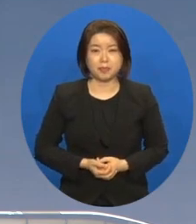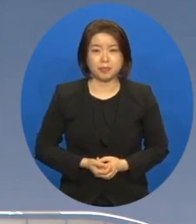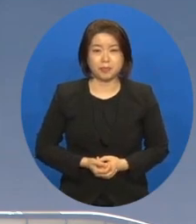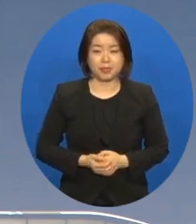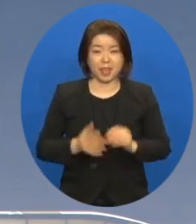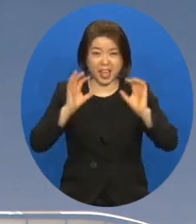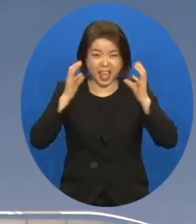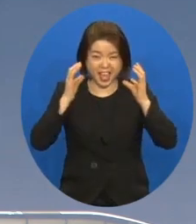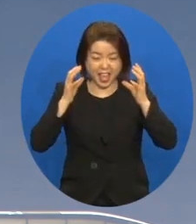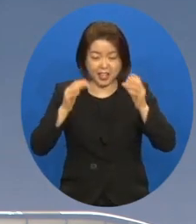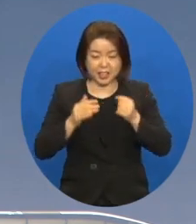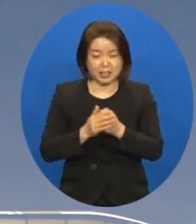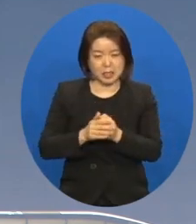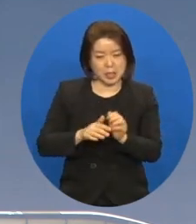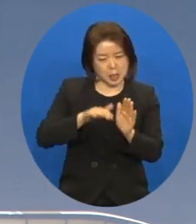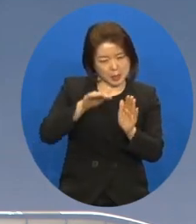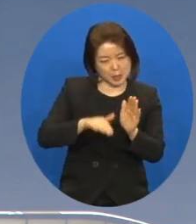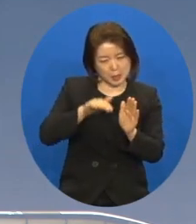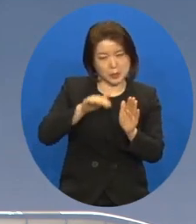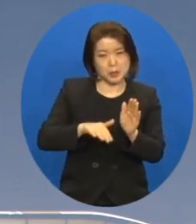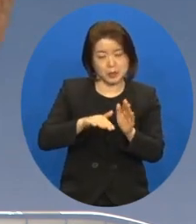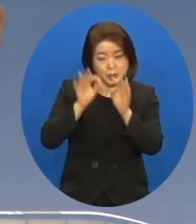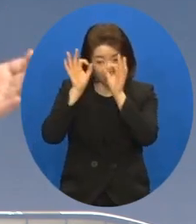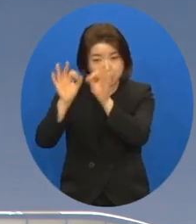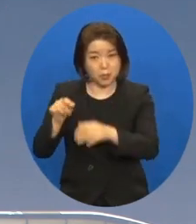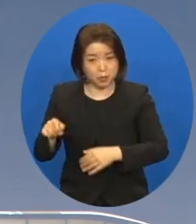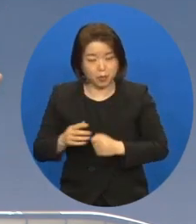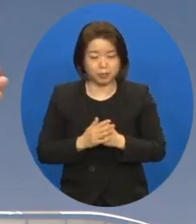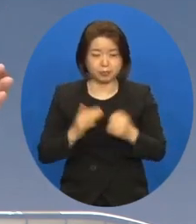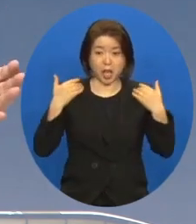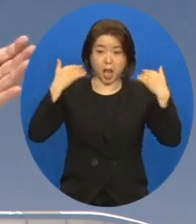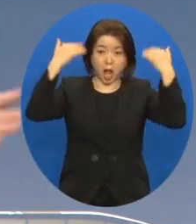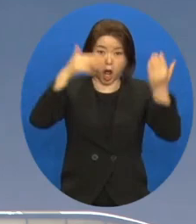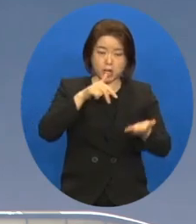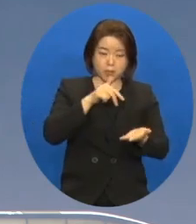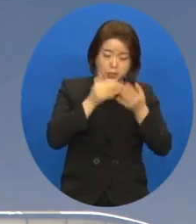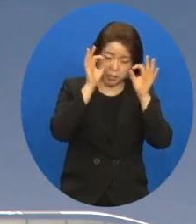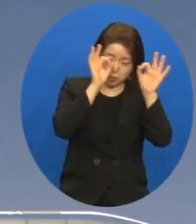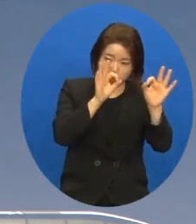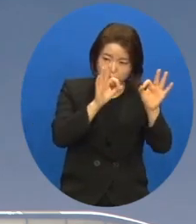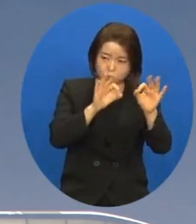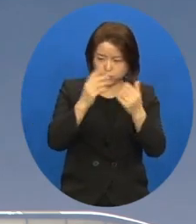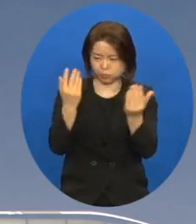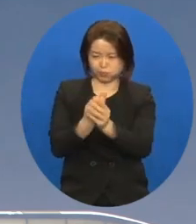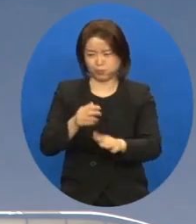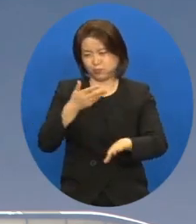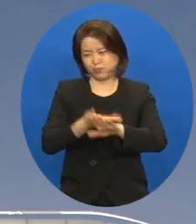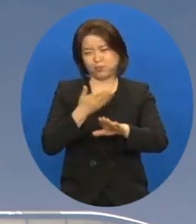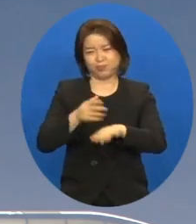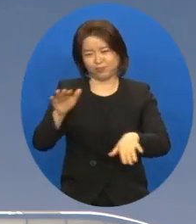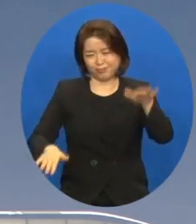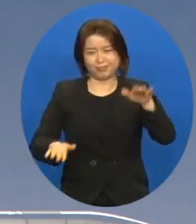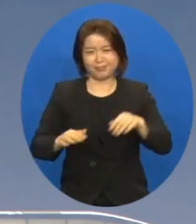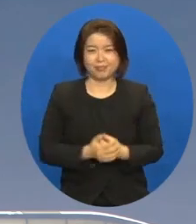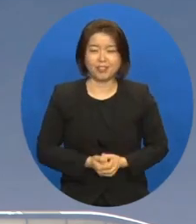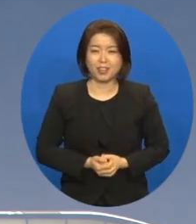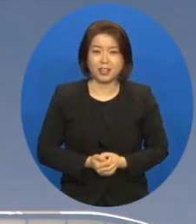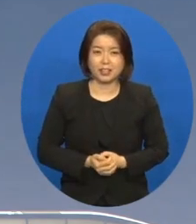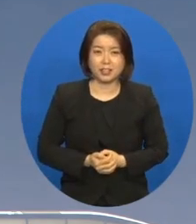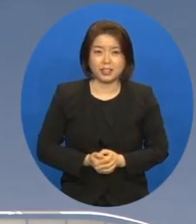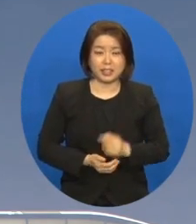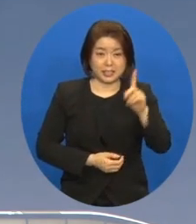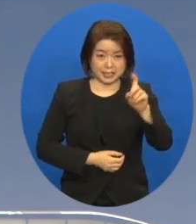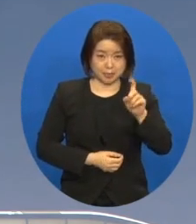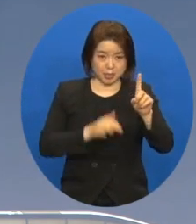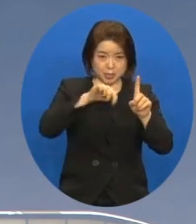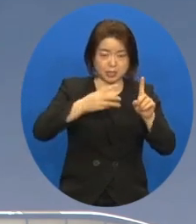어린아이 수준에서 보는 거하고 어른이 보는 거하고는 완전히 다릅니다. 10절에 11절에 보면